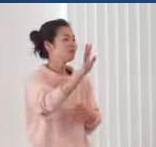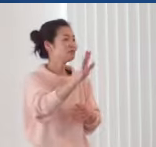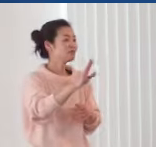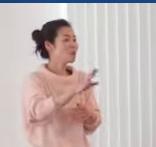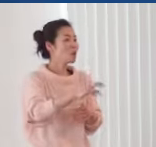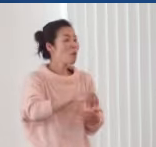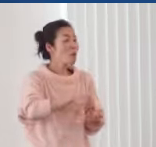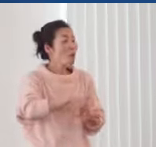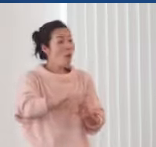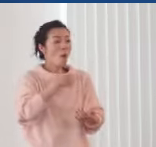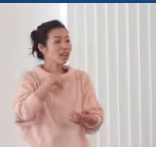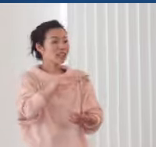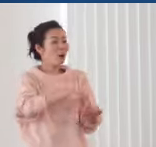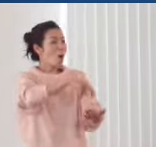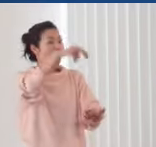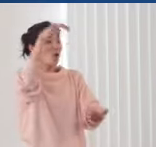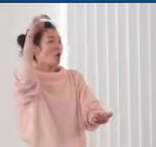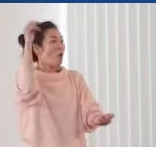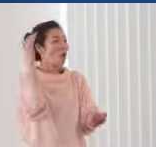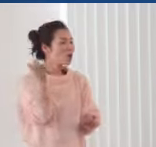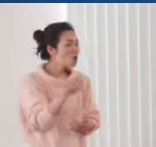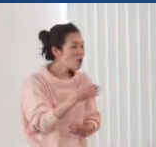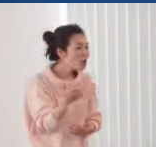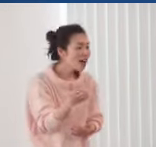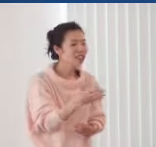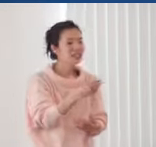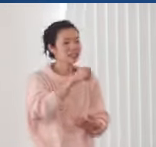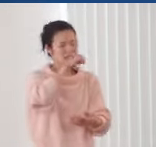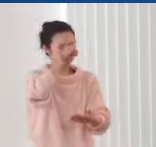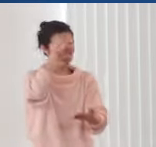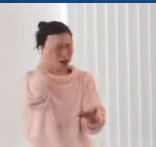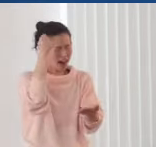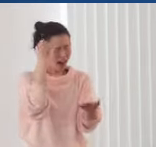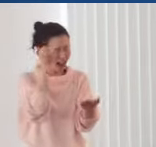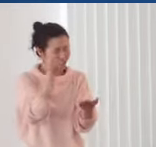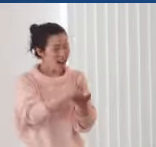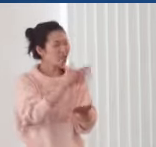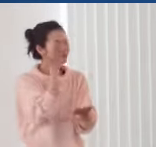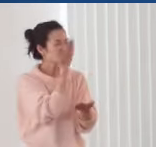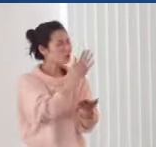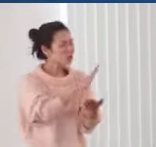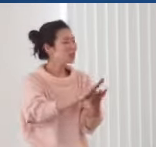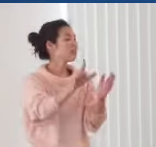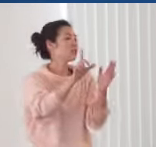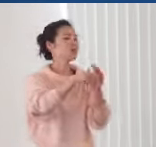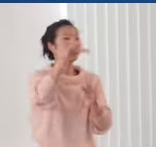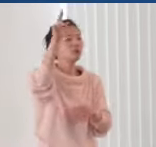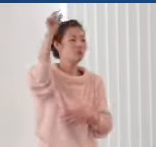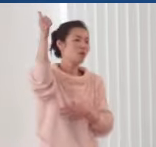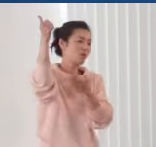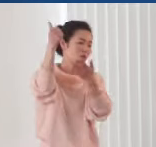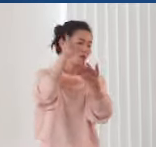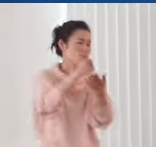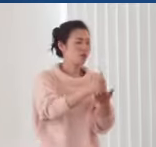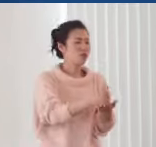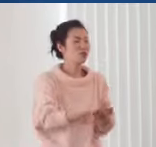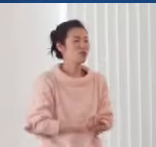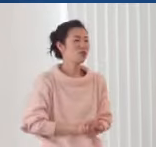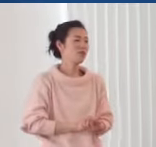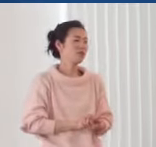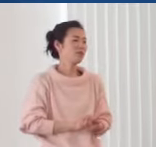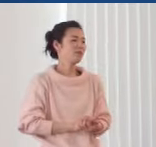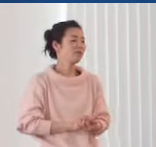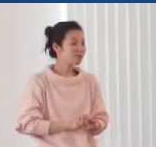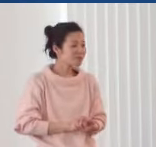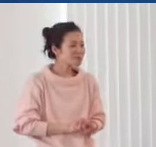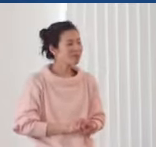今年このシリーズを始めてから皆さんにお話しておりますけれども、終末っていうのは神様の恵みであります。言ってみれば最後の最大の恵み